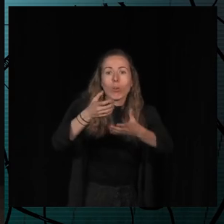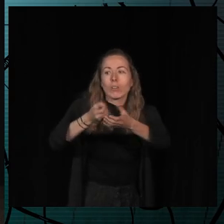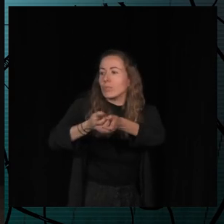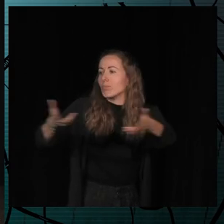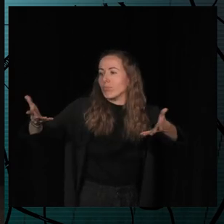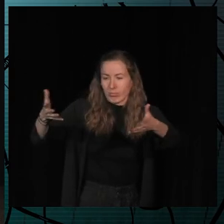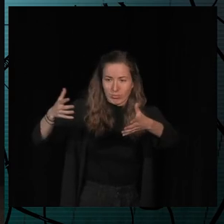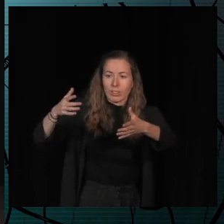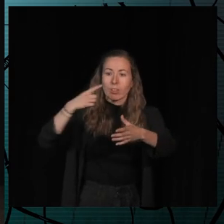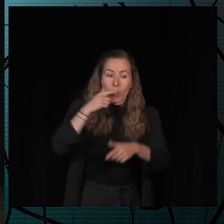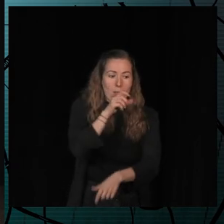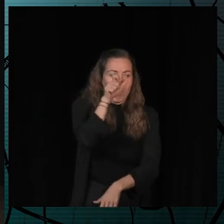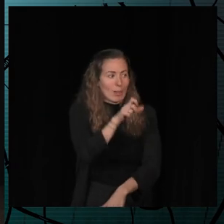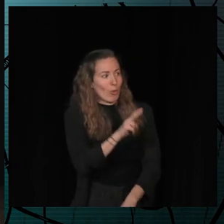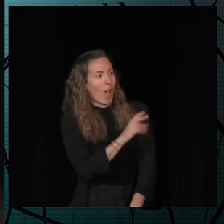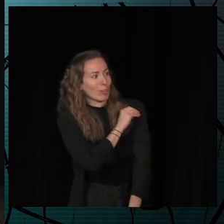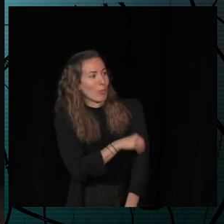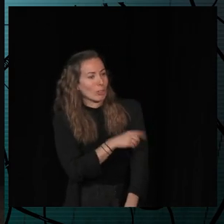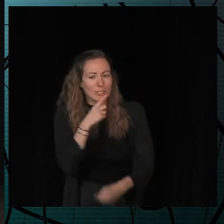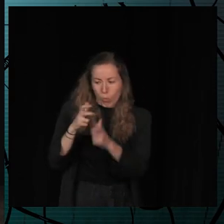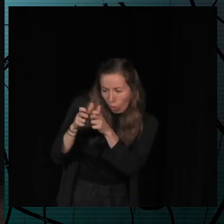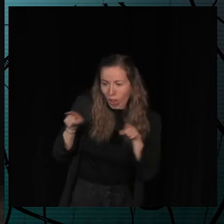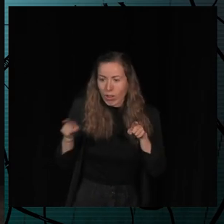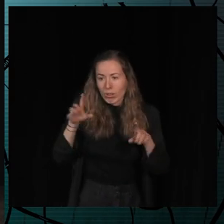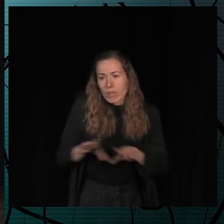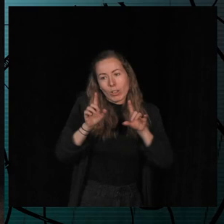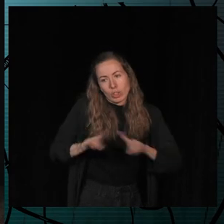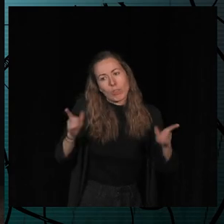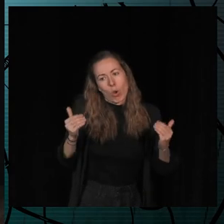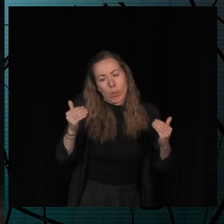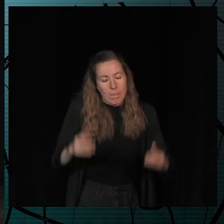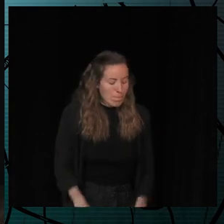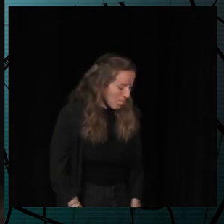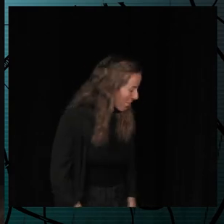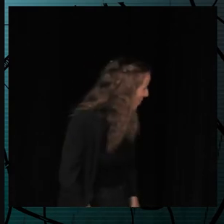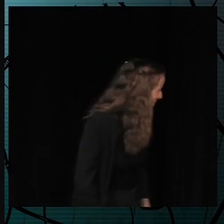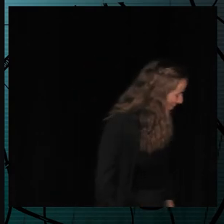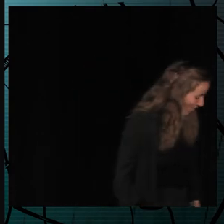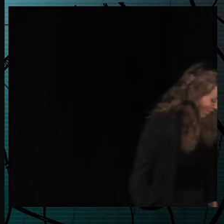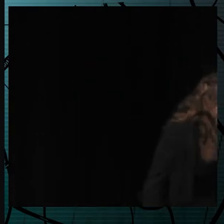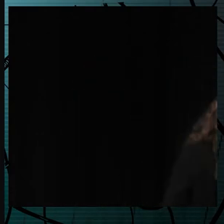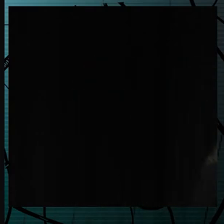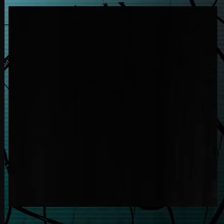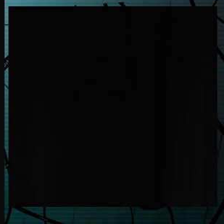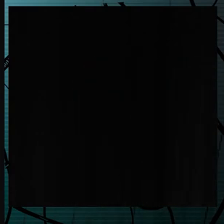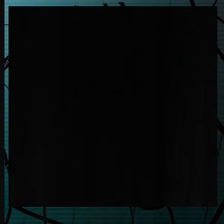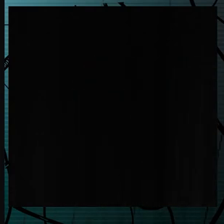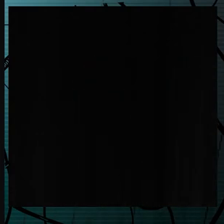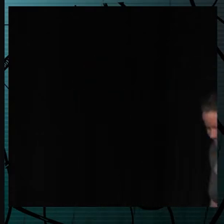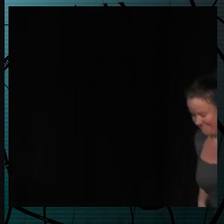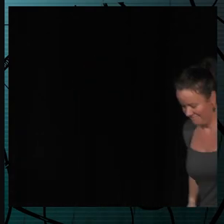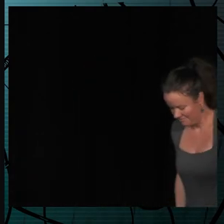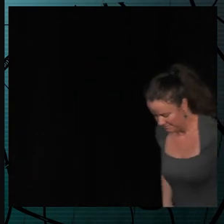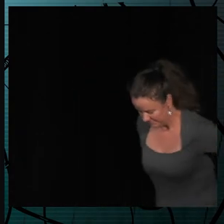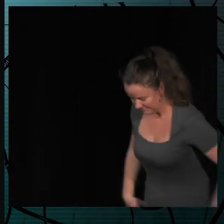est très différente entre un sportif et un hardcore gamer je me permets après Vanessa mais alors en effet la la question de